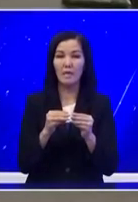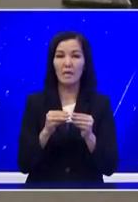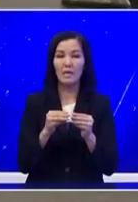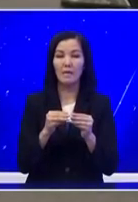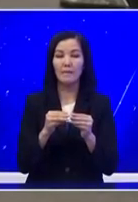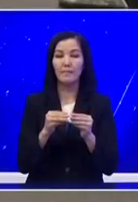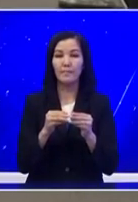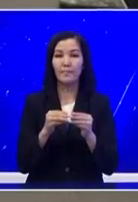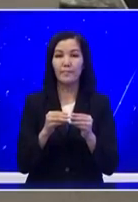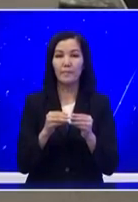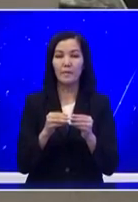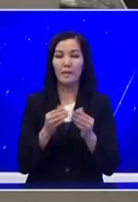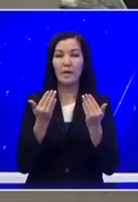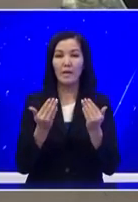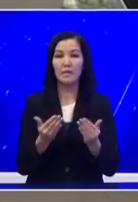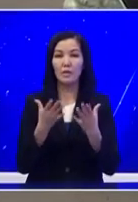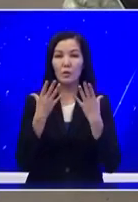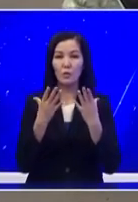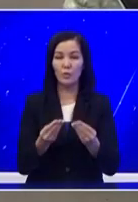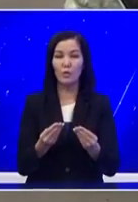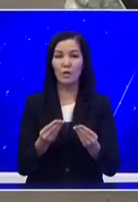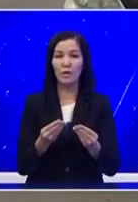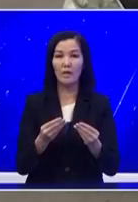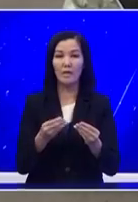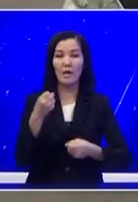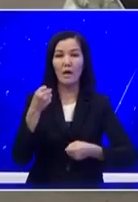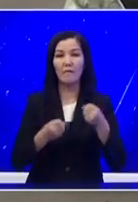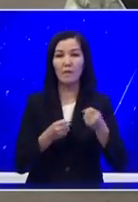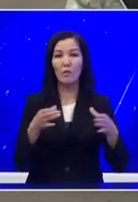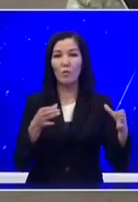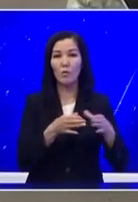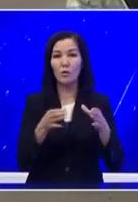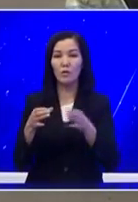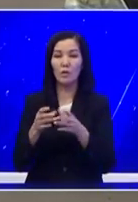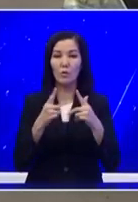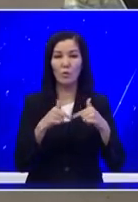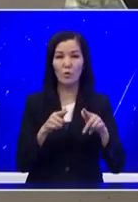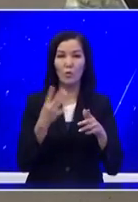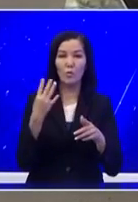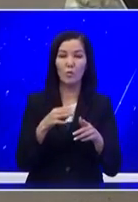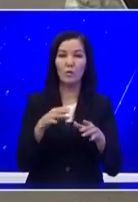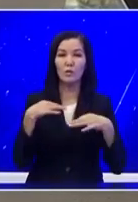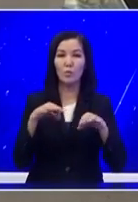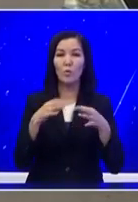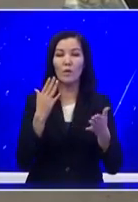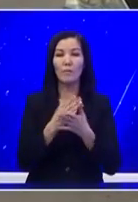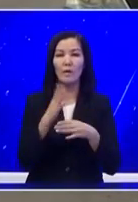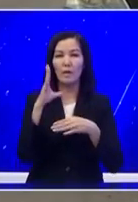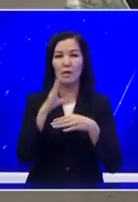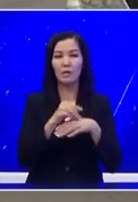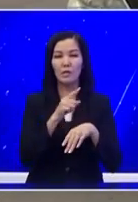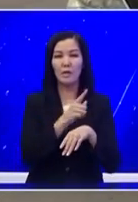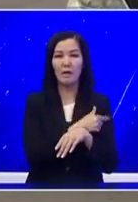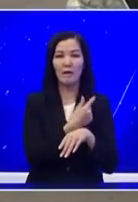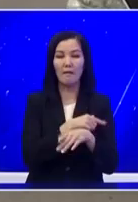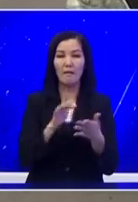группу автоволонтеров. Біз автоколіктер тобын құрдық. Қазір онда 30-дан астам көлік бар. Күнде кешкі уақытта қалалық емхана